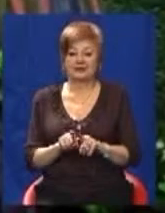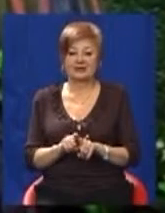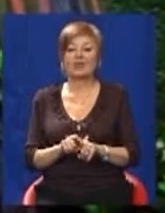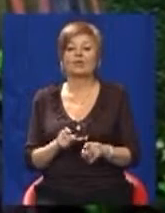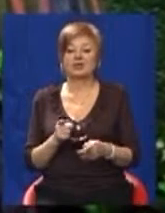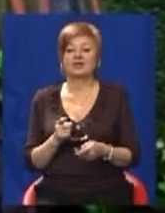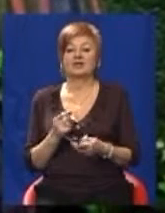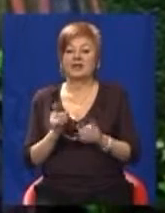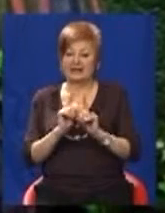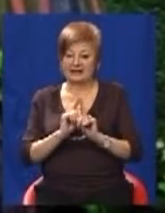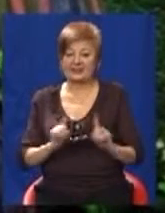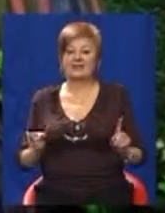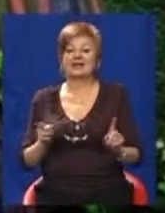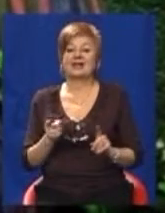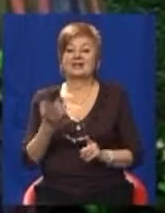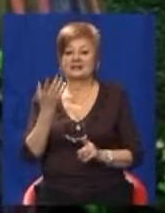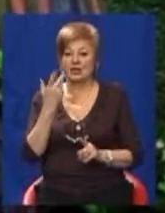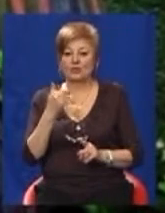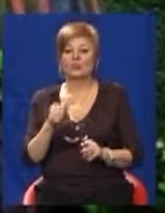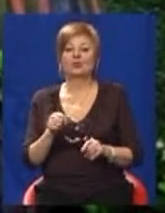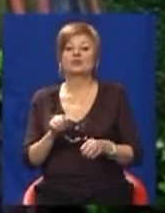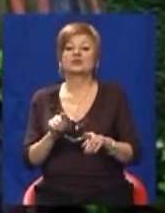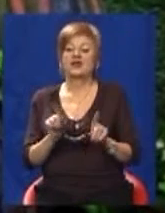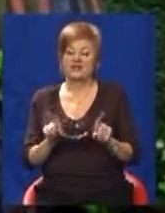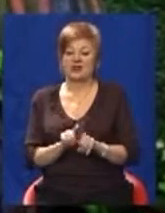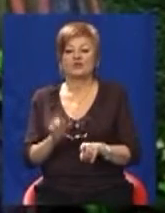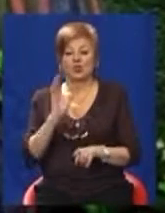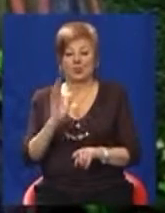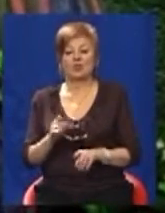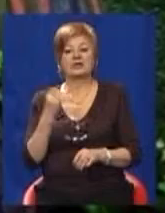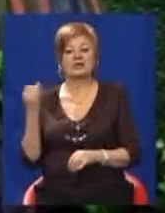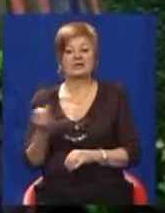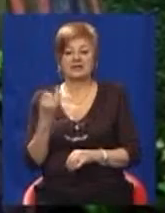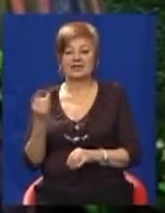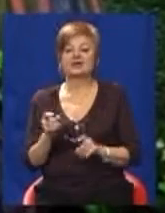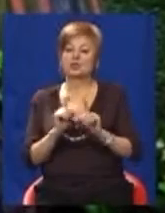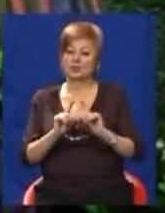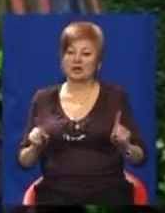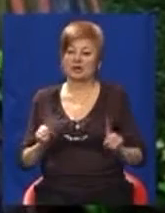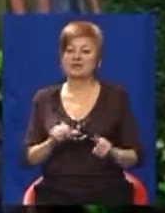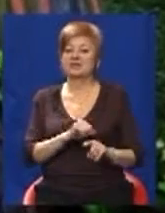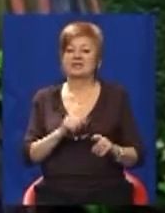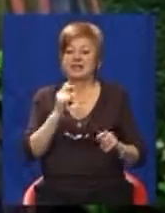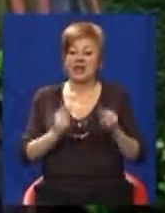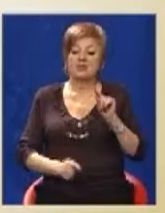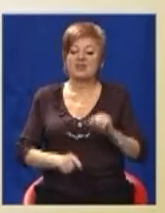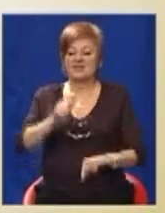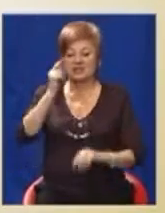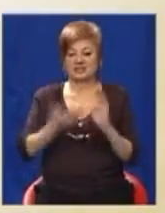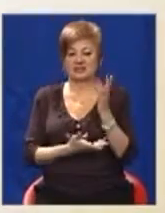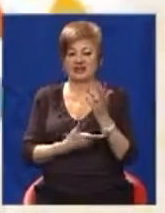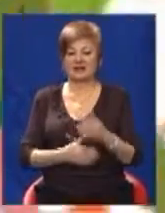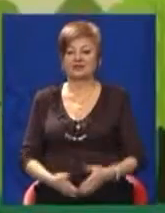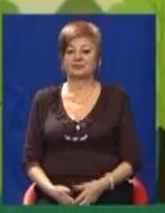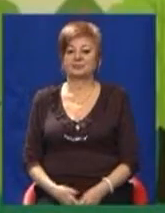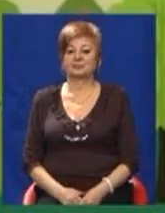мали такої дивовижної кори, все одно були б унікальними, бо вони одні з найвищих дерев у світі.